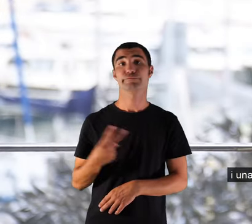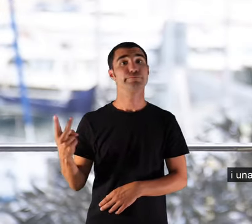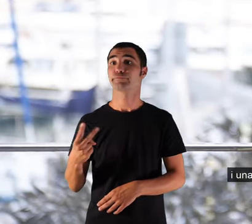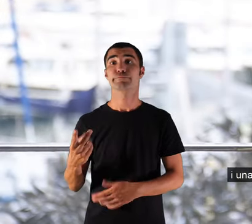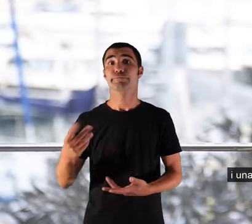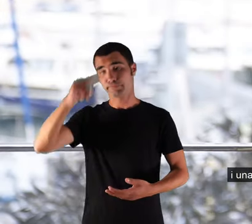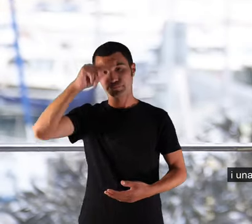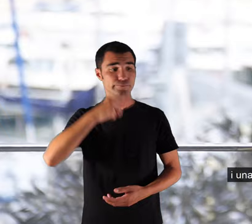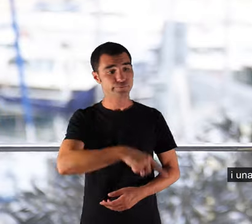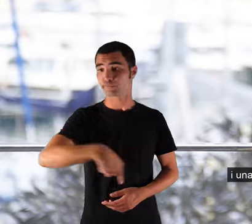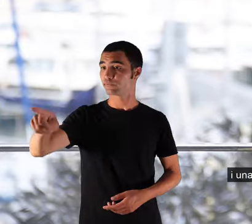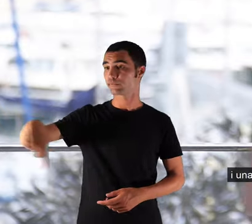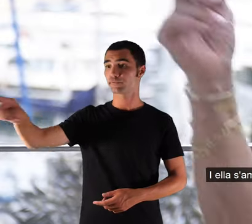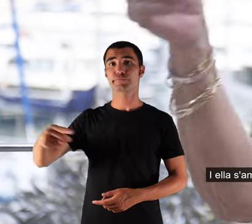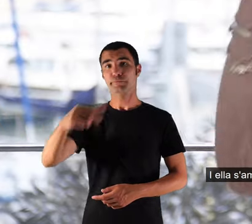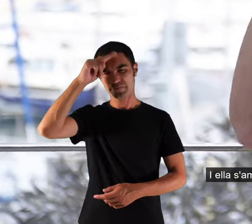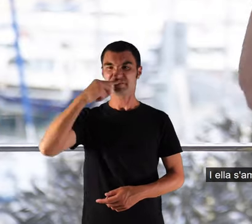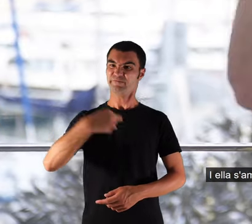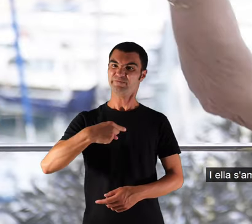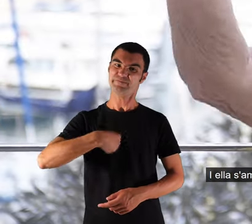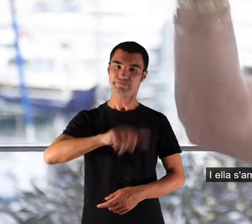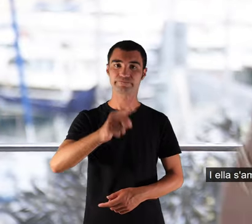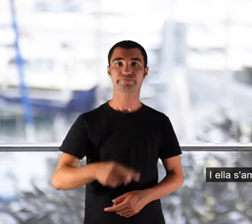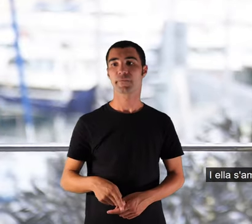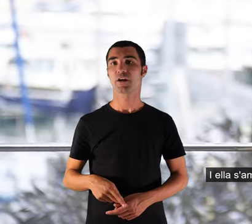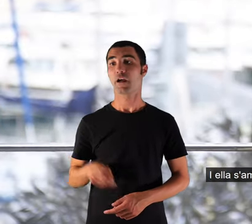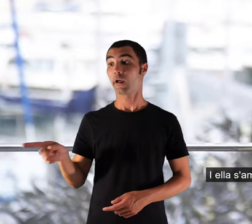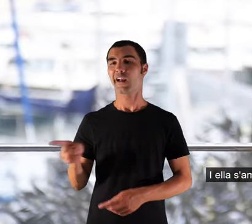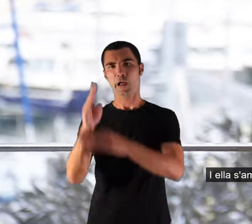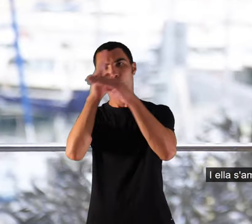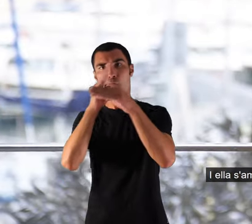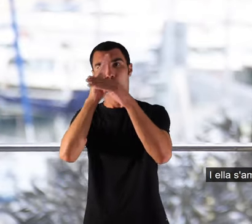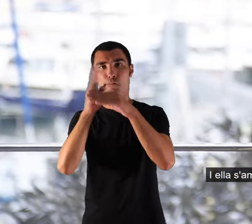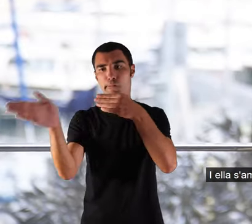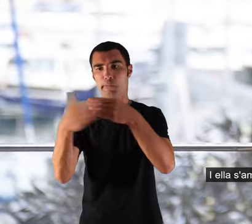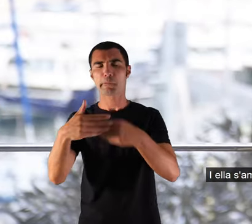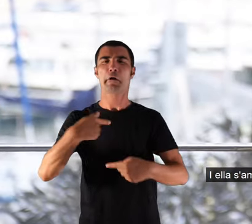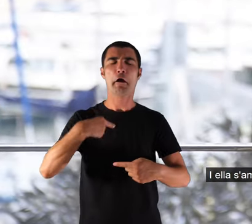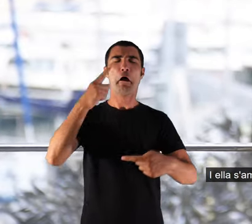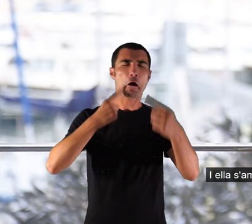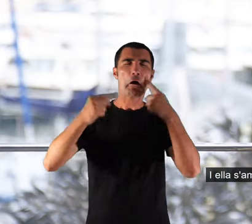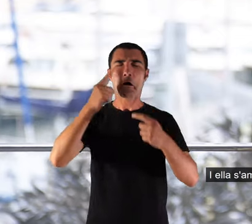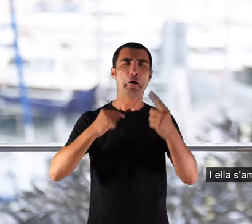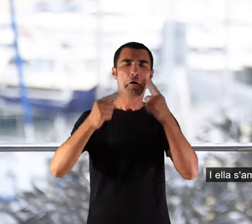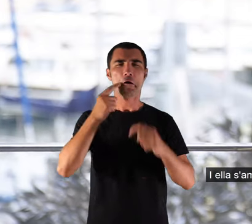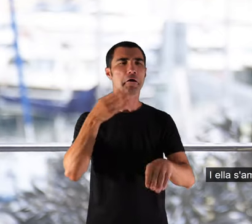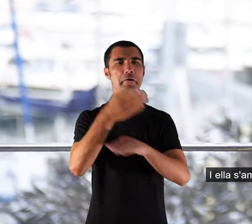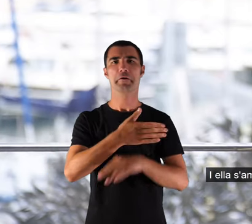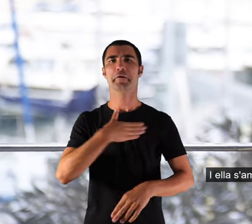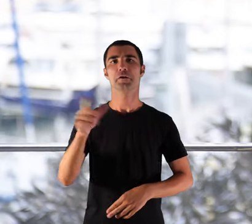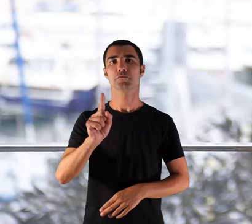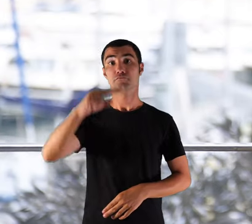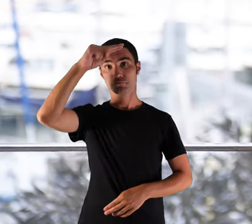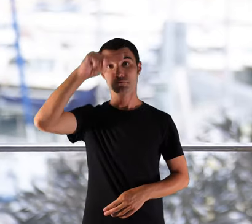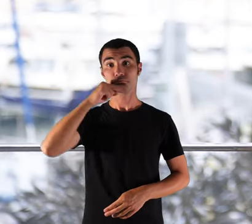que ha d'anar, però me deia, has d'anar tu. I ella s'amagava dins el quarto, i jo, plora que te ploro. I em baixava, mon pare va